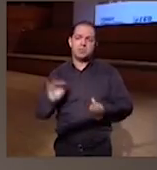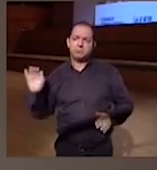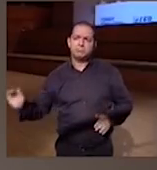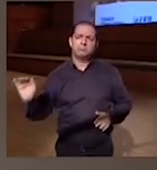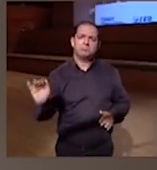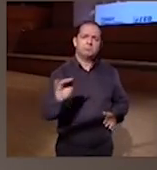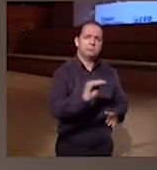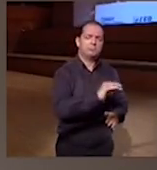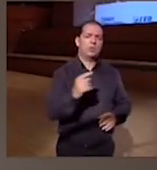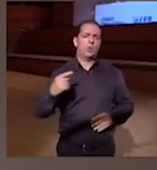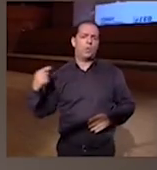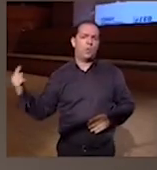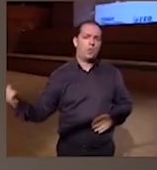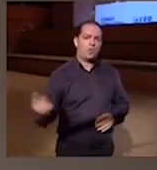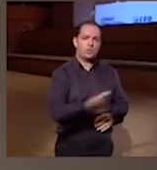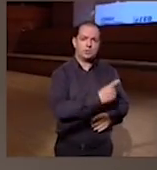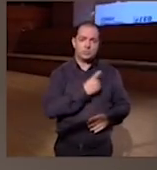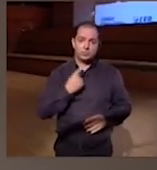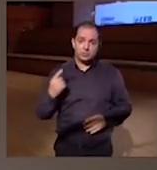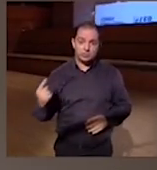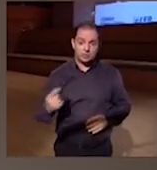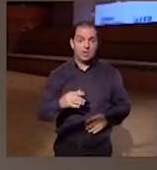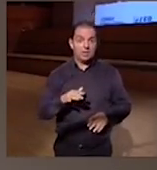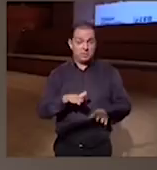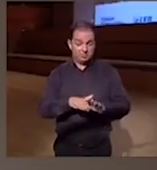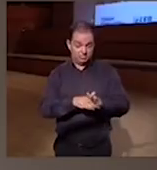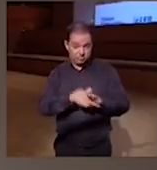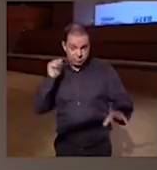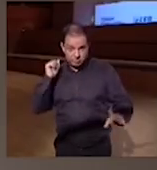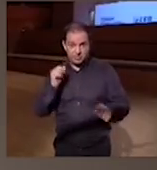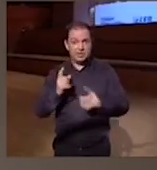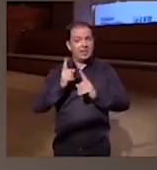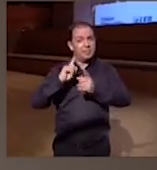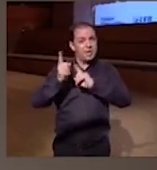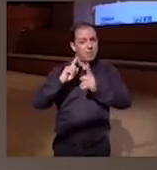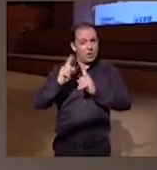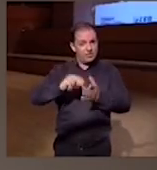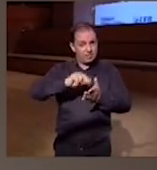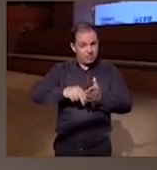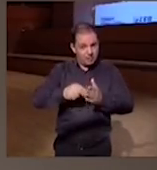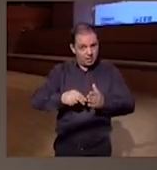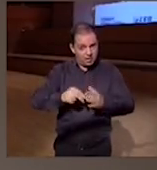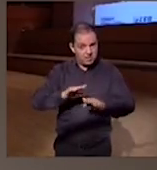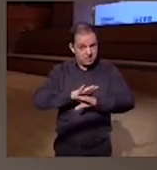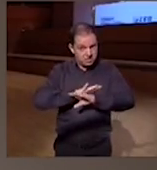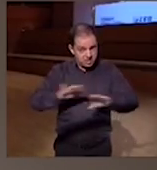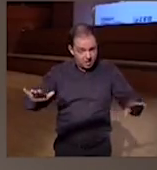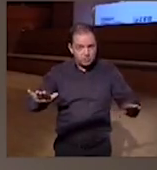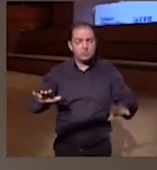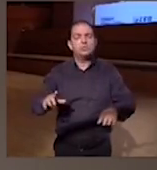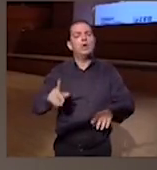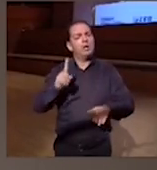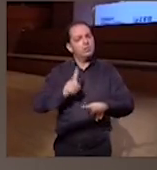όλους και μετά την έξοδο από το πρόγραμμα ότι η Ελλάδα όχι μόνο μπορεί